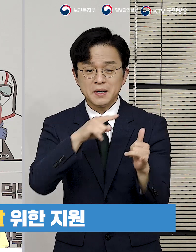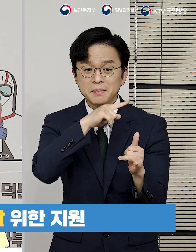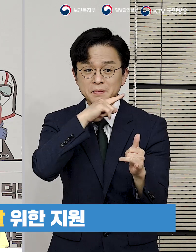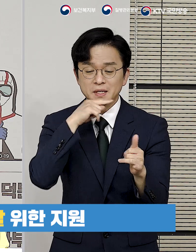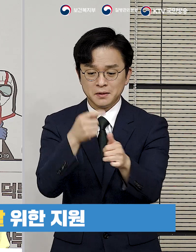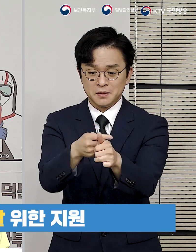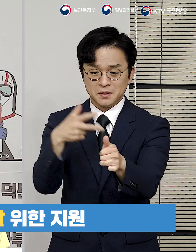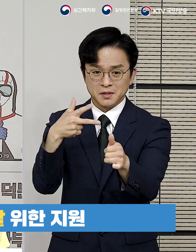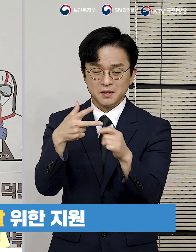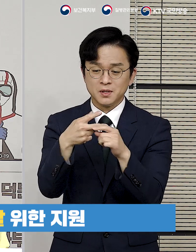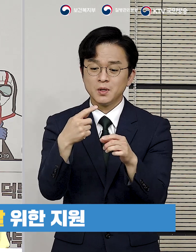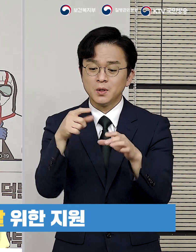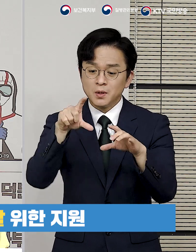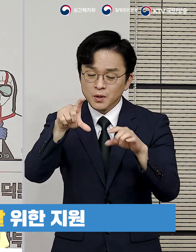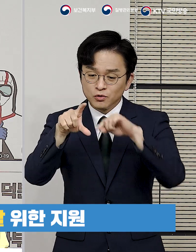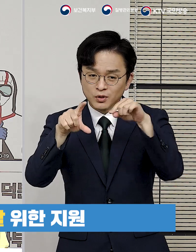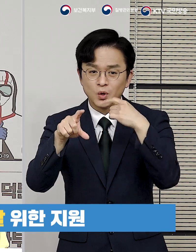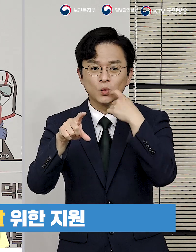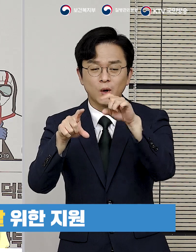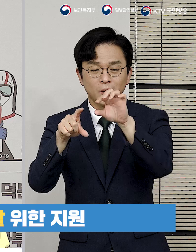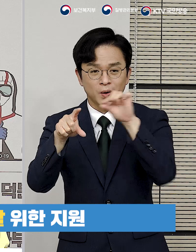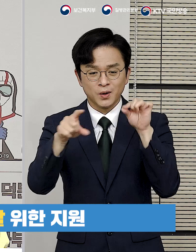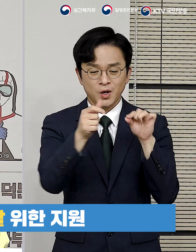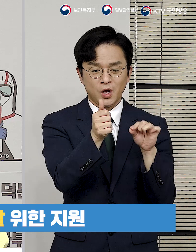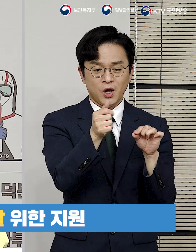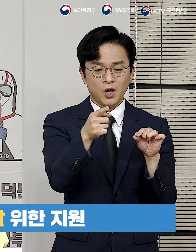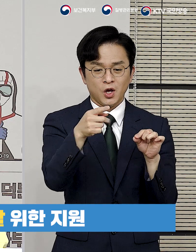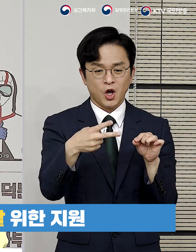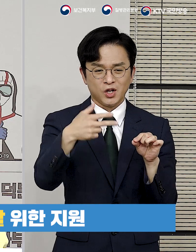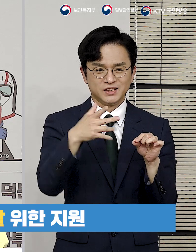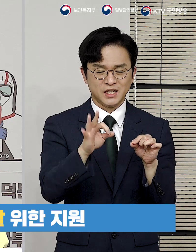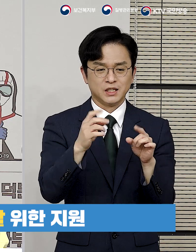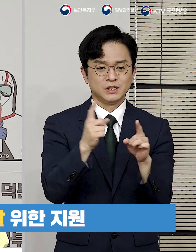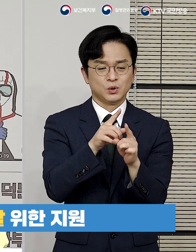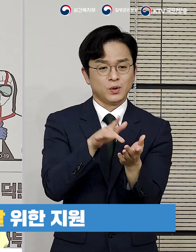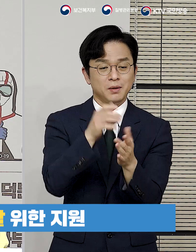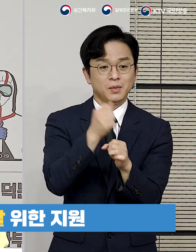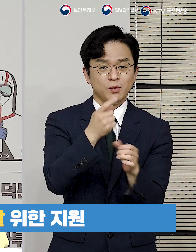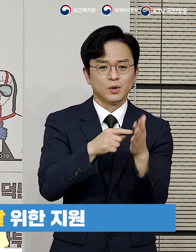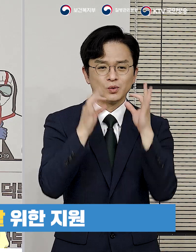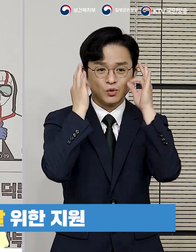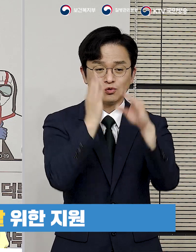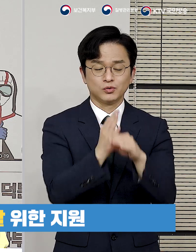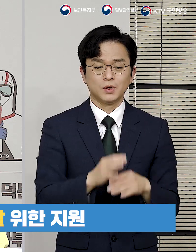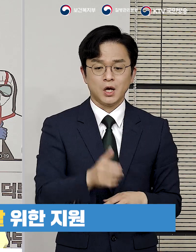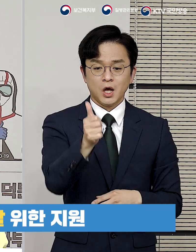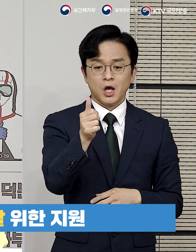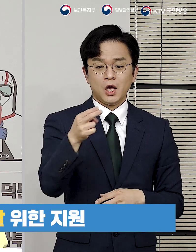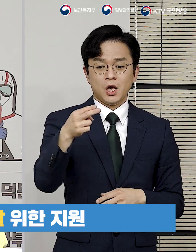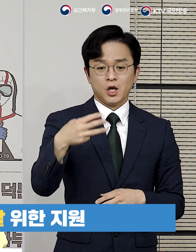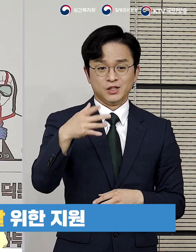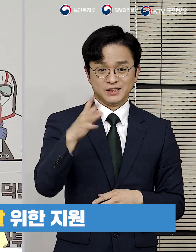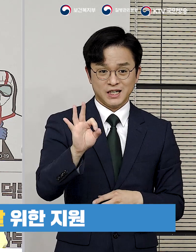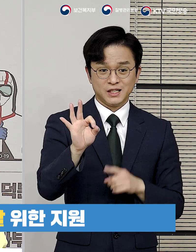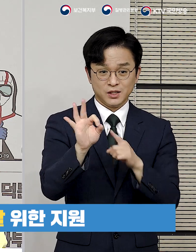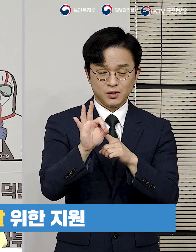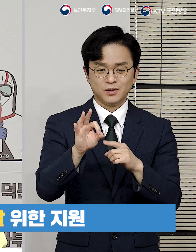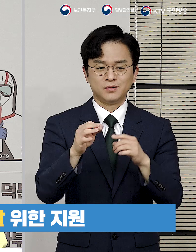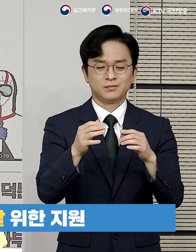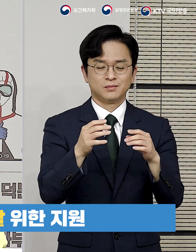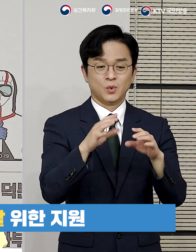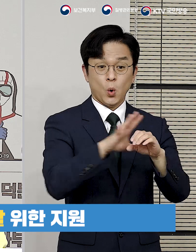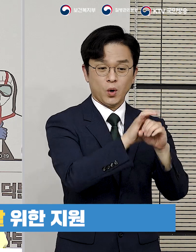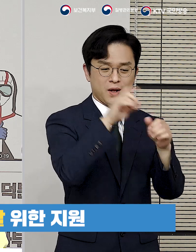많이 확보할 수 있도록 지원하겠습니다. 혈장 치료는 코로나19 회복기 환자의